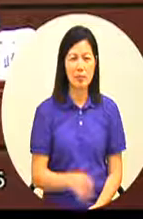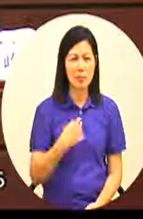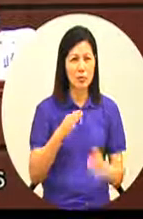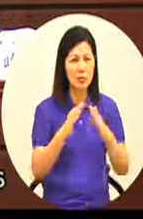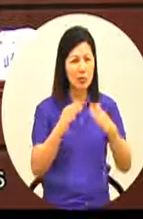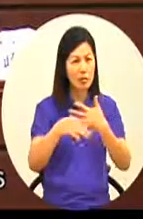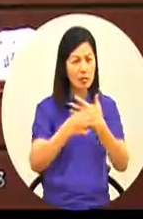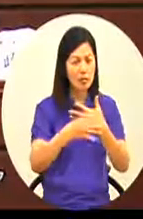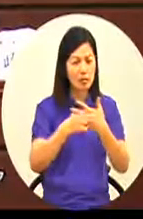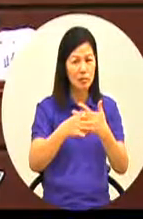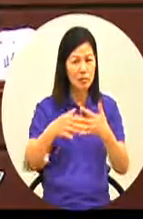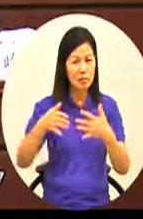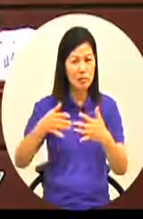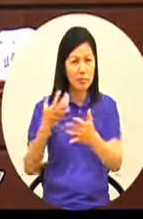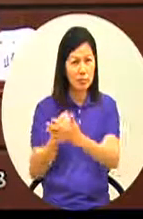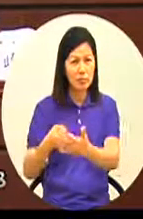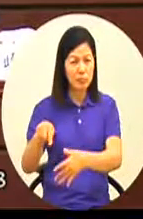啊，